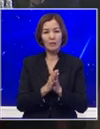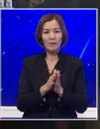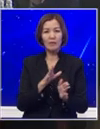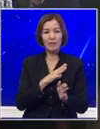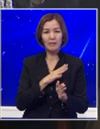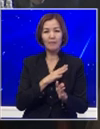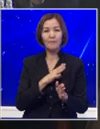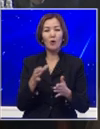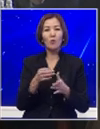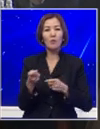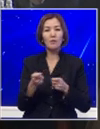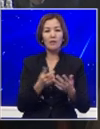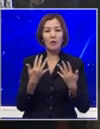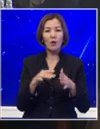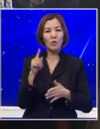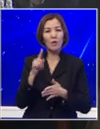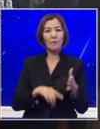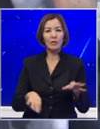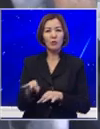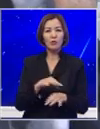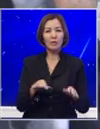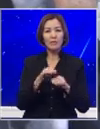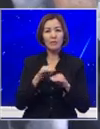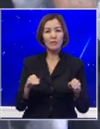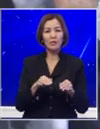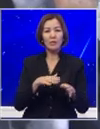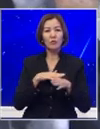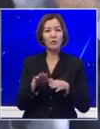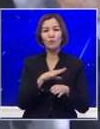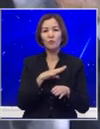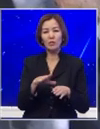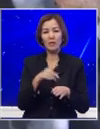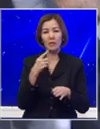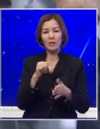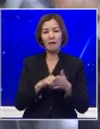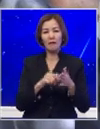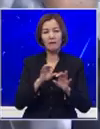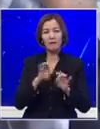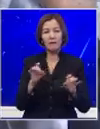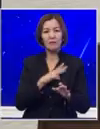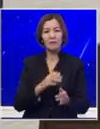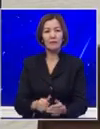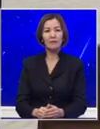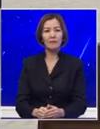айтты. Оған қоса облыс әкімі ауыл аманаты жобасы өз деңгейінде жүрмей жатқанына кейіді.